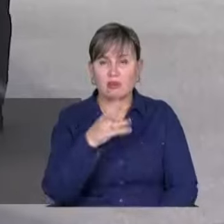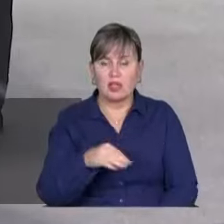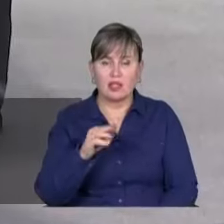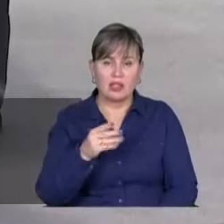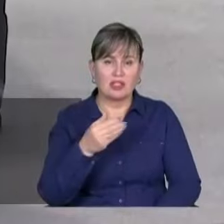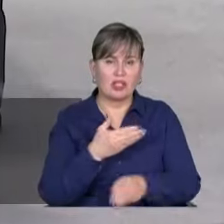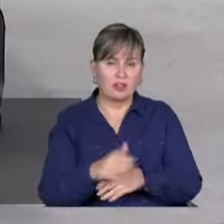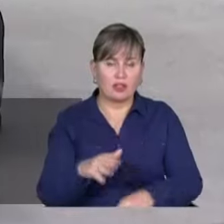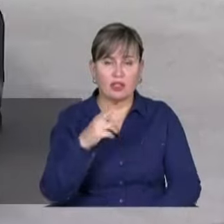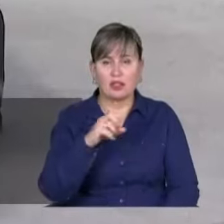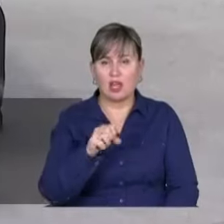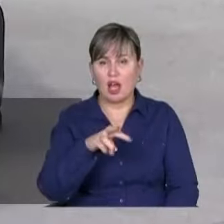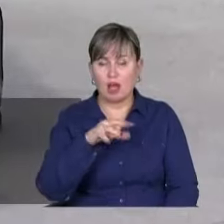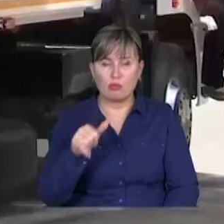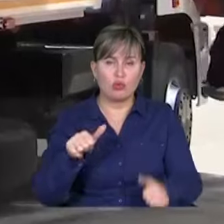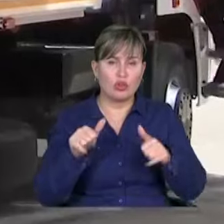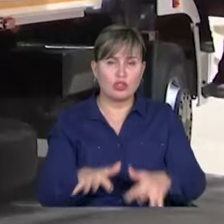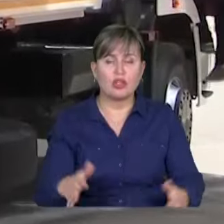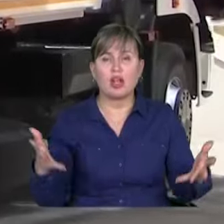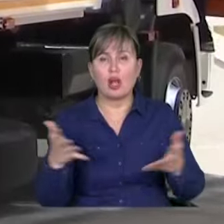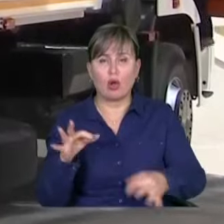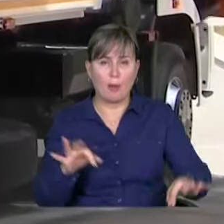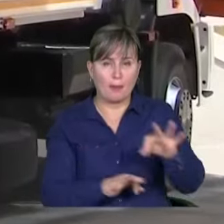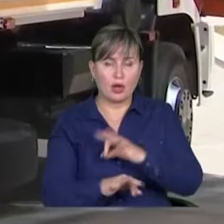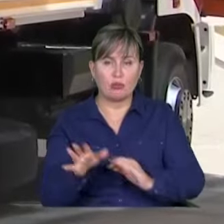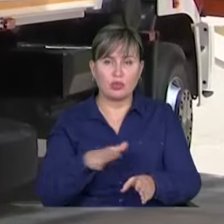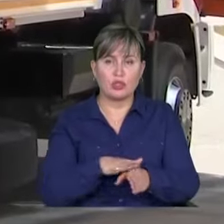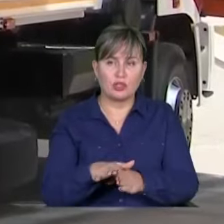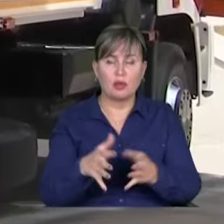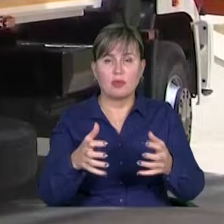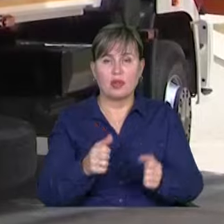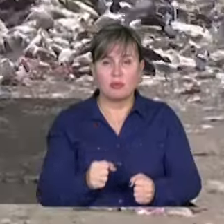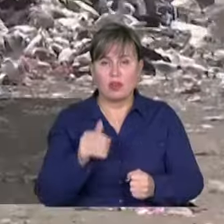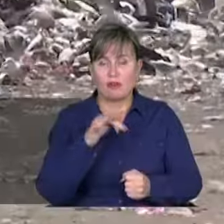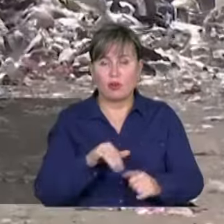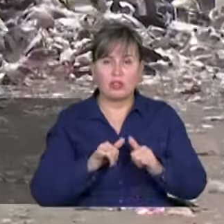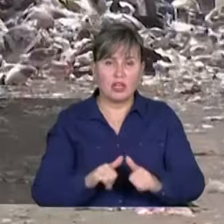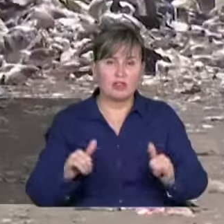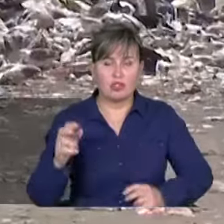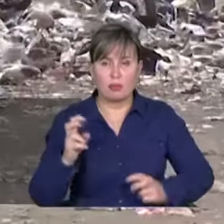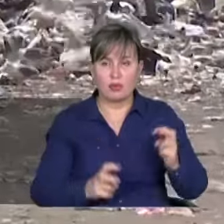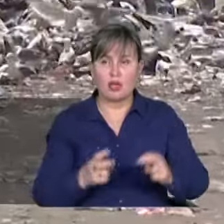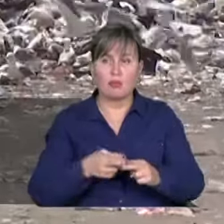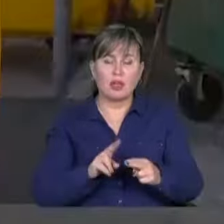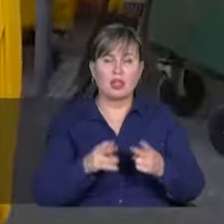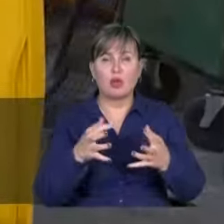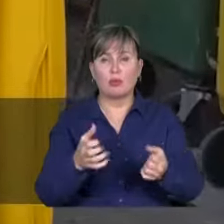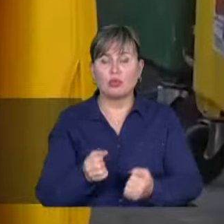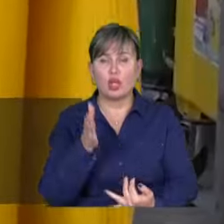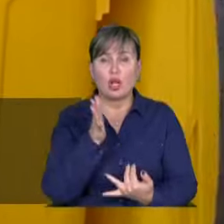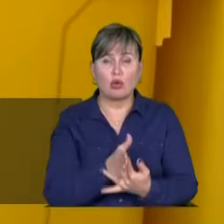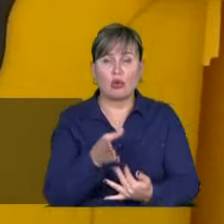Деньги выделит Жасыл-Даму. Но решение, какой именно проект будет реализован, принимает Фонд развития промышленности. При этом для получения